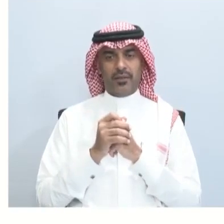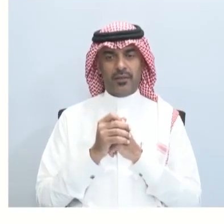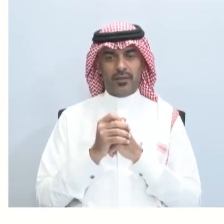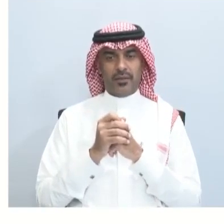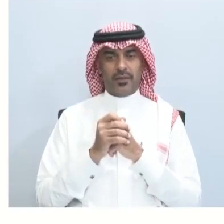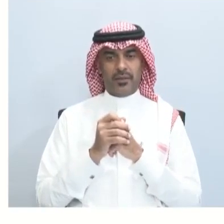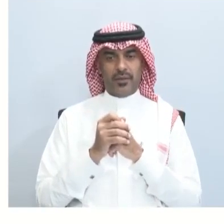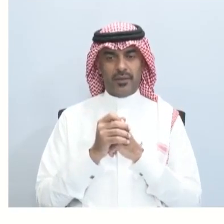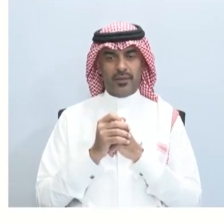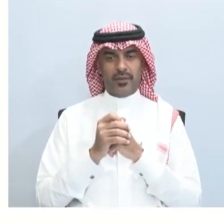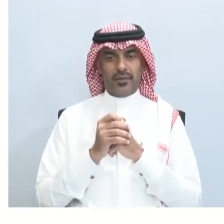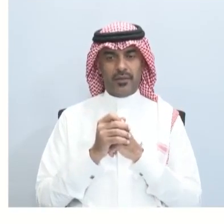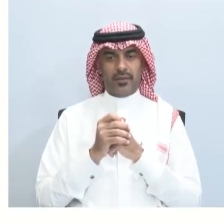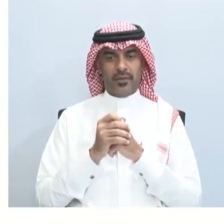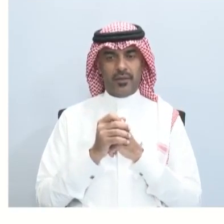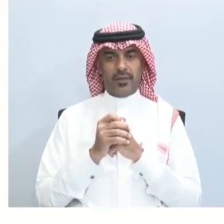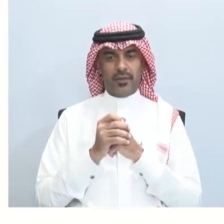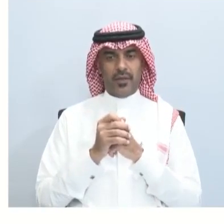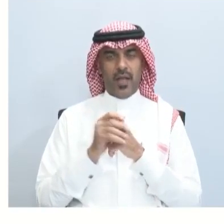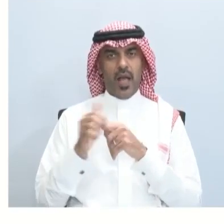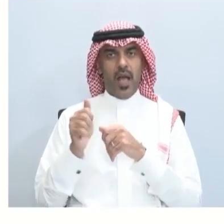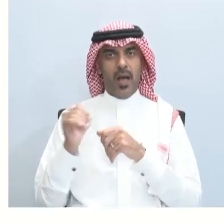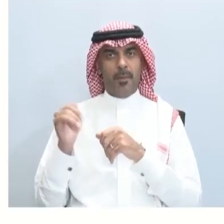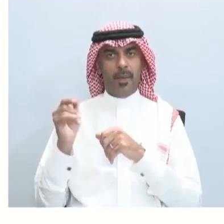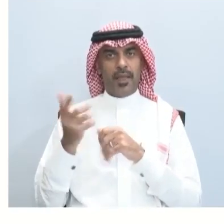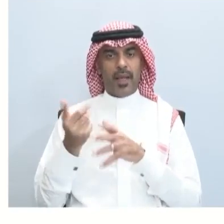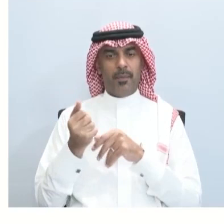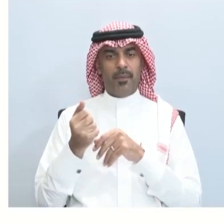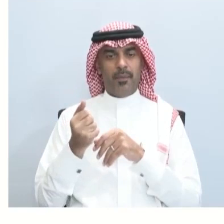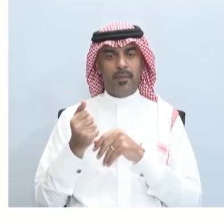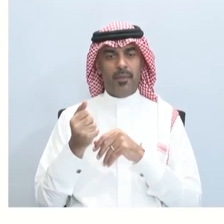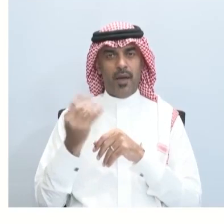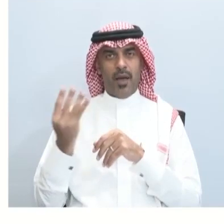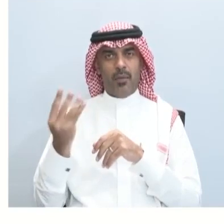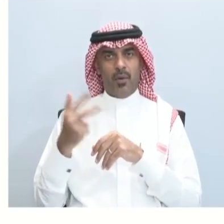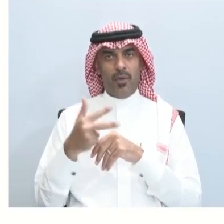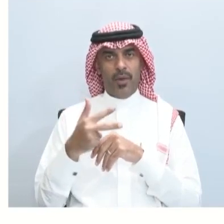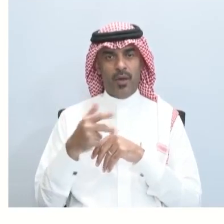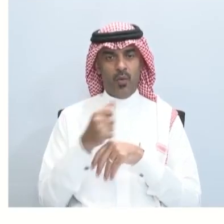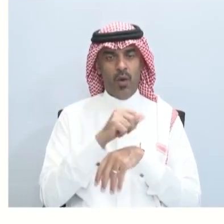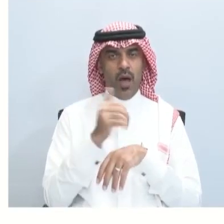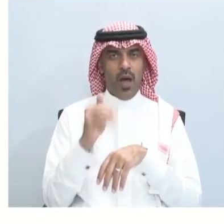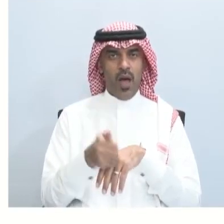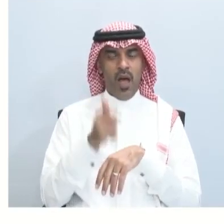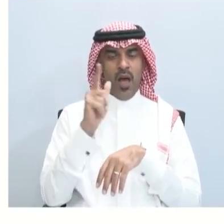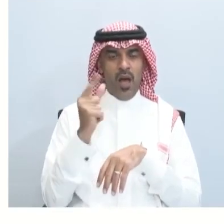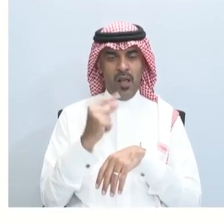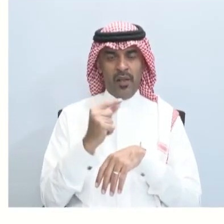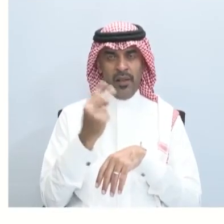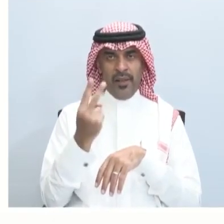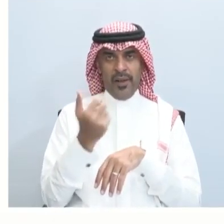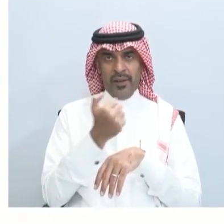وخالد اصبح لدى احمد كم نعم اصبح لدى احمد 84 وخالد لديه